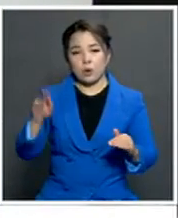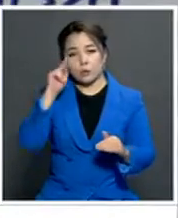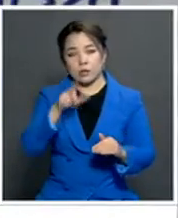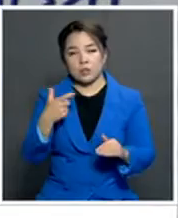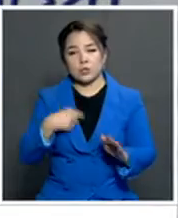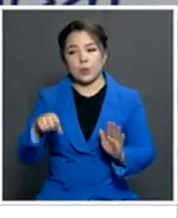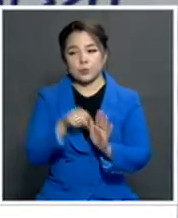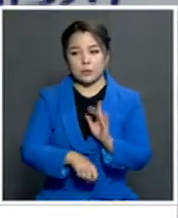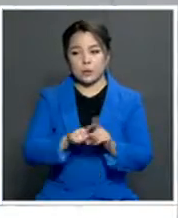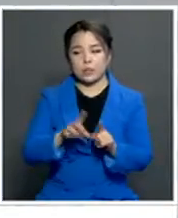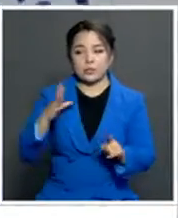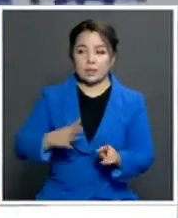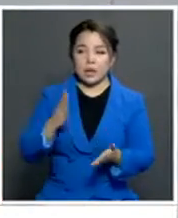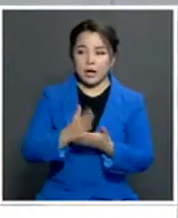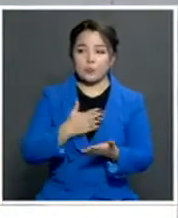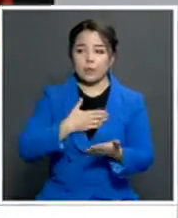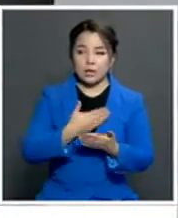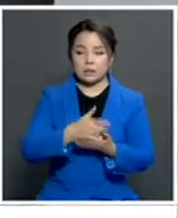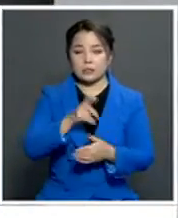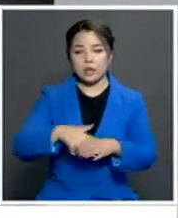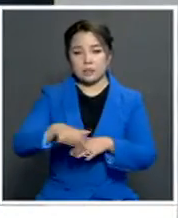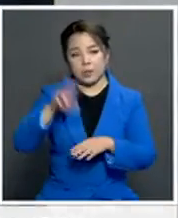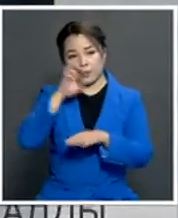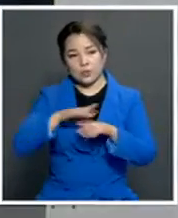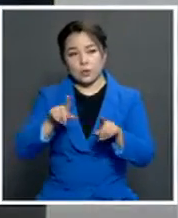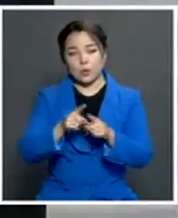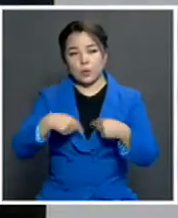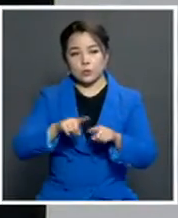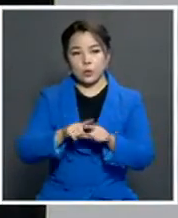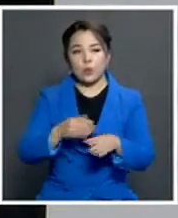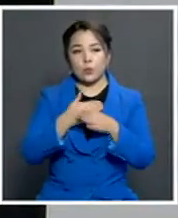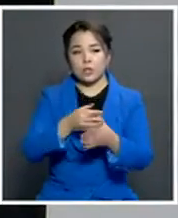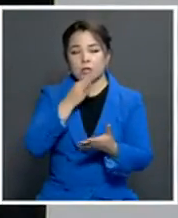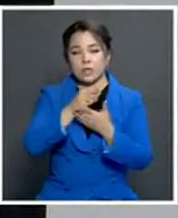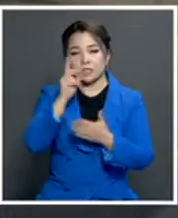суицидтік амалдарға бейім келеді. Белсенділер шараға мемлекеттік органдарда қолдау көрсетеді деген сенімде.